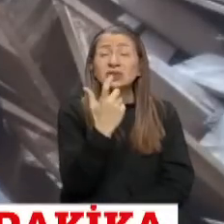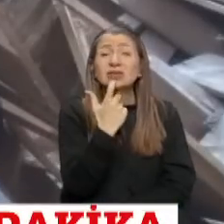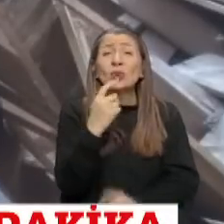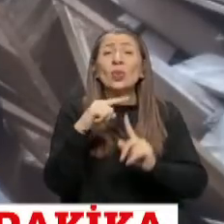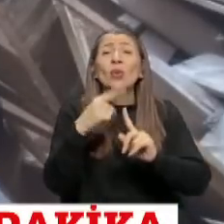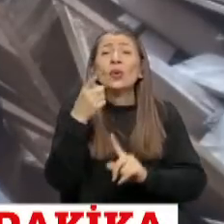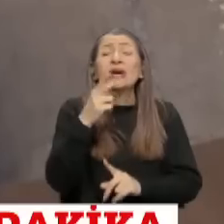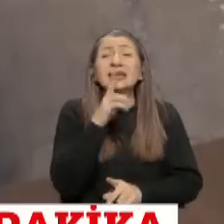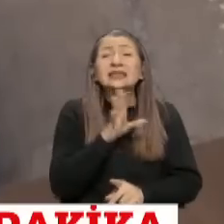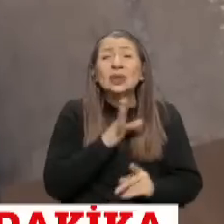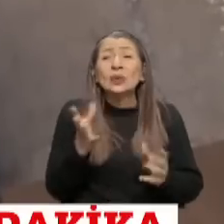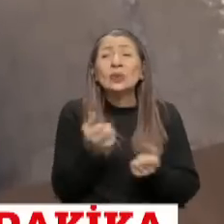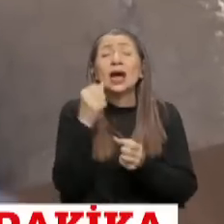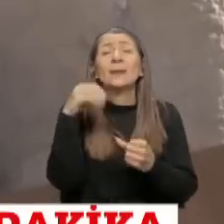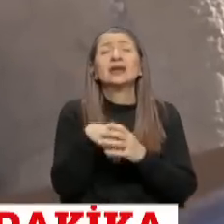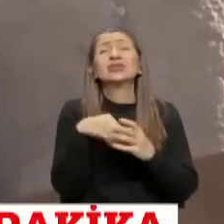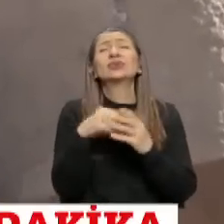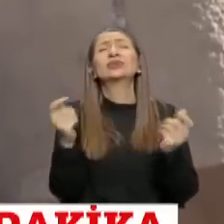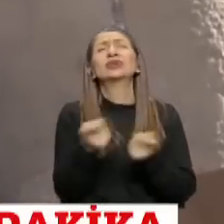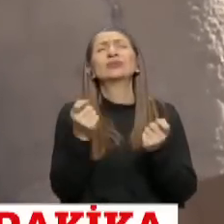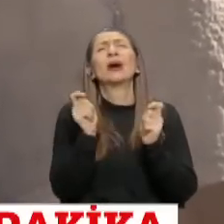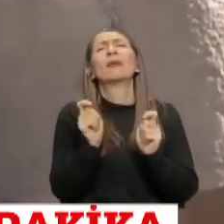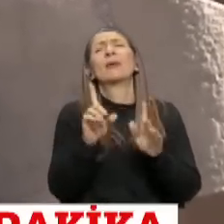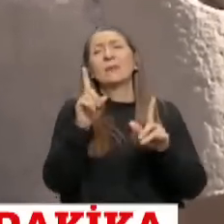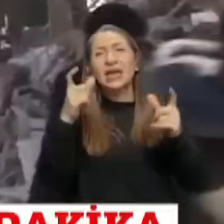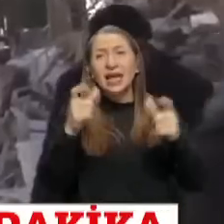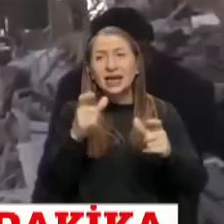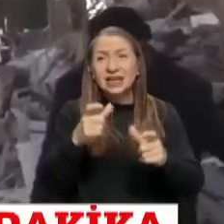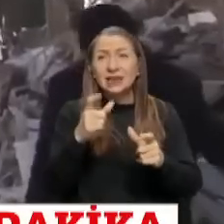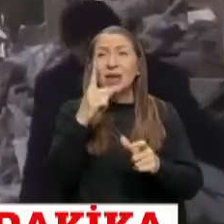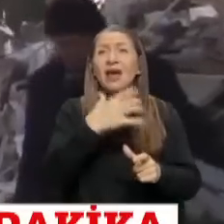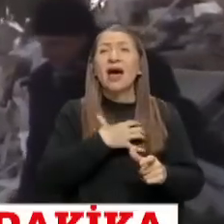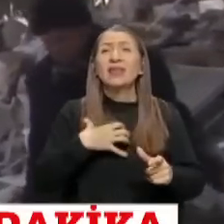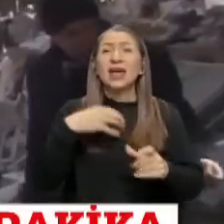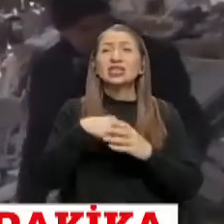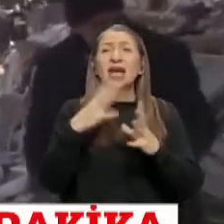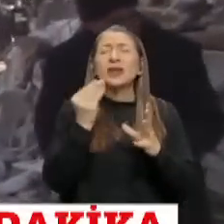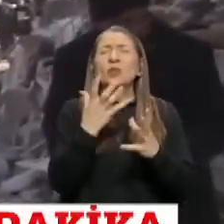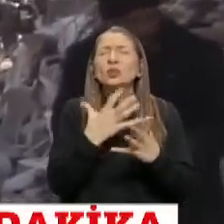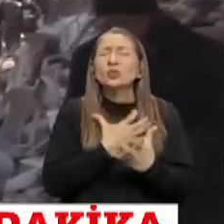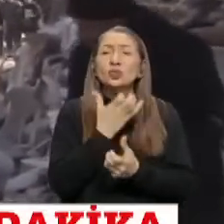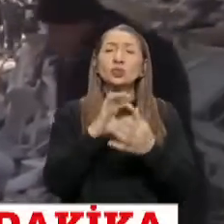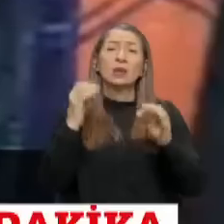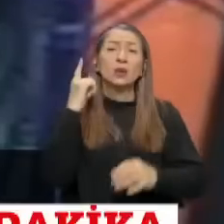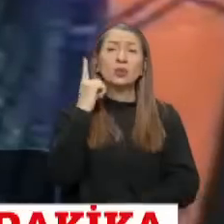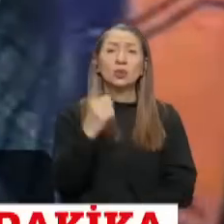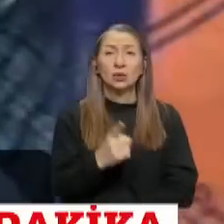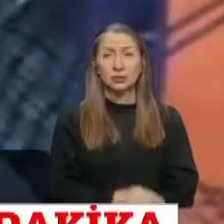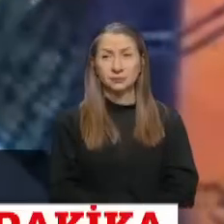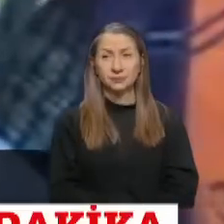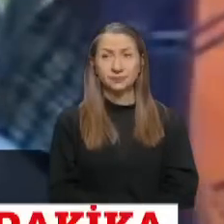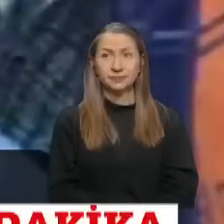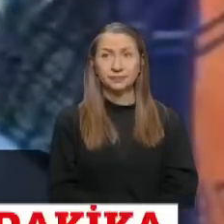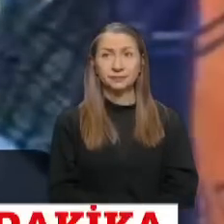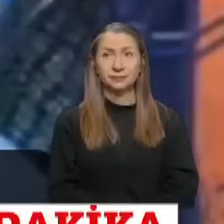yaşındaki torununu ve kızını kurtarmak için çalışma yapılamayan bir noktadan bir anne için en acı cümleler duyuluyor. Ben kızımın